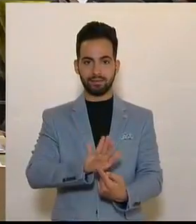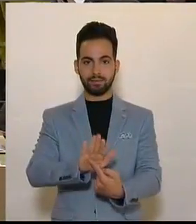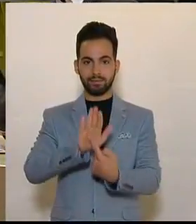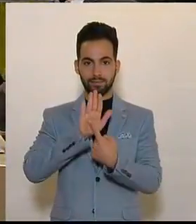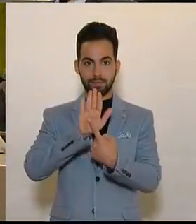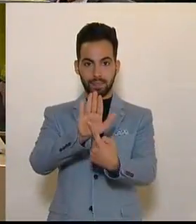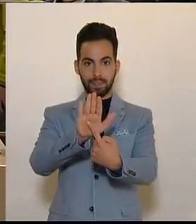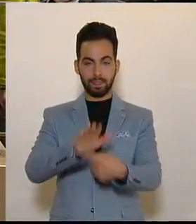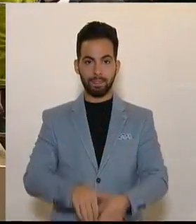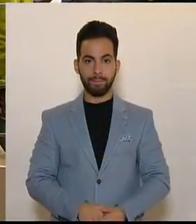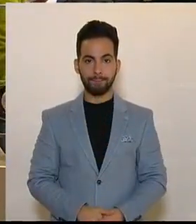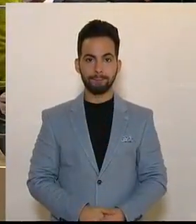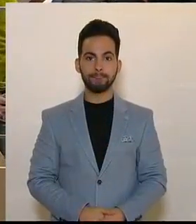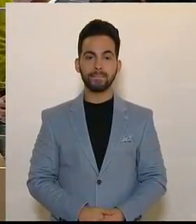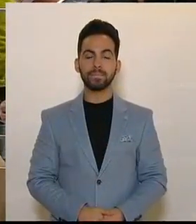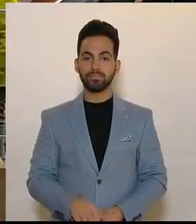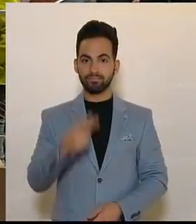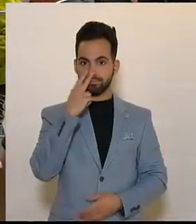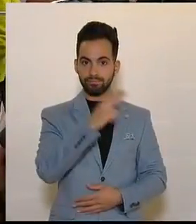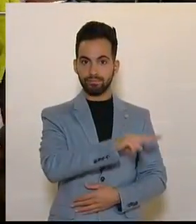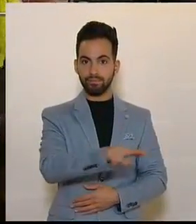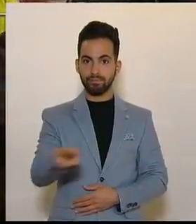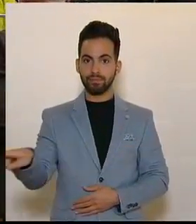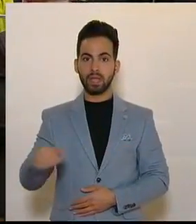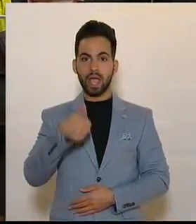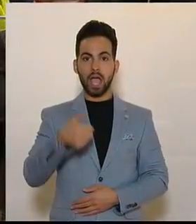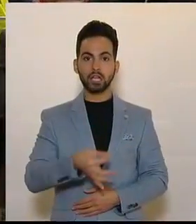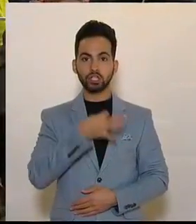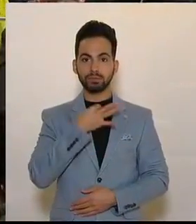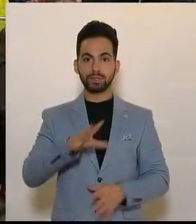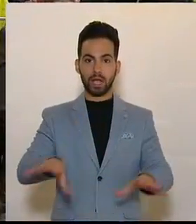Zeichen für die Redezeiten. Das ist einstimmig angenommen.